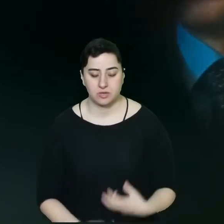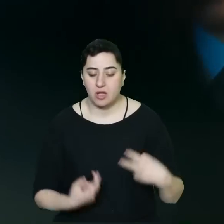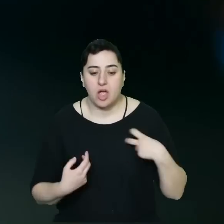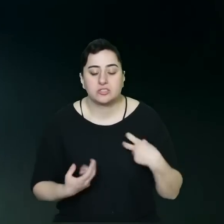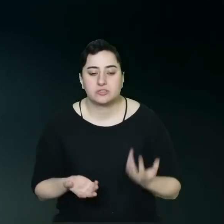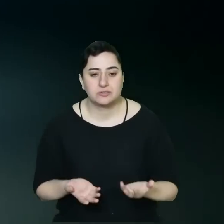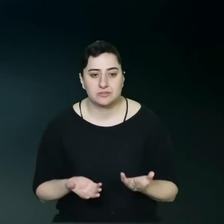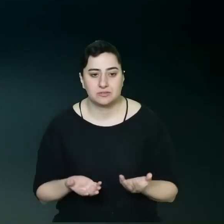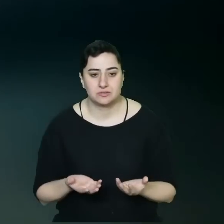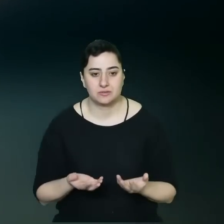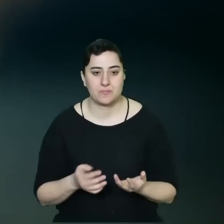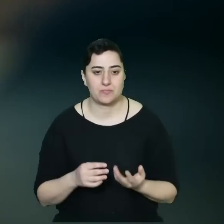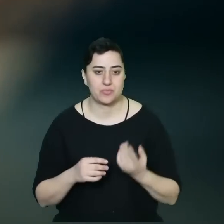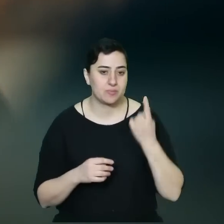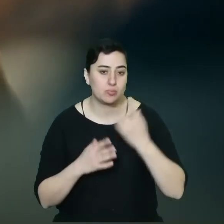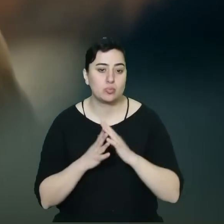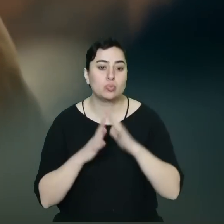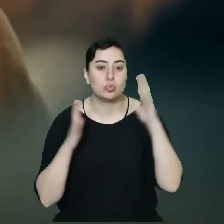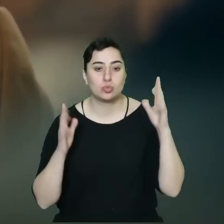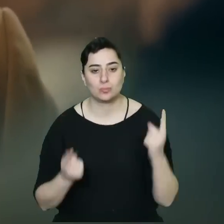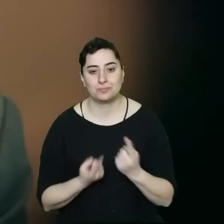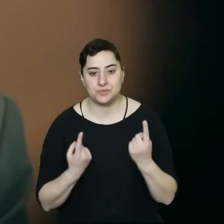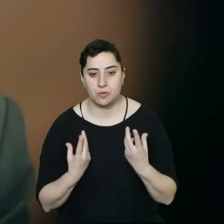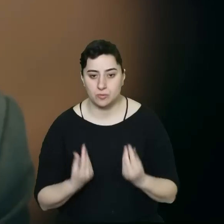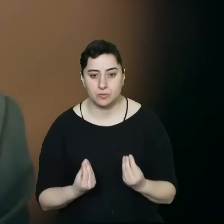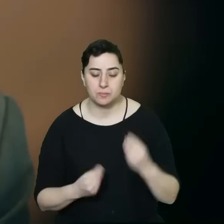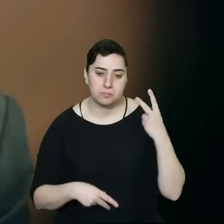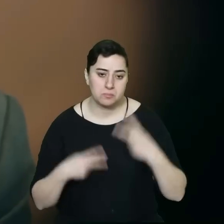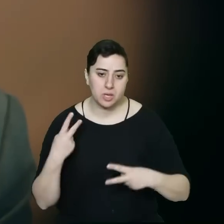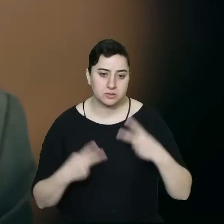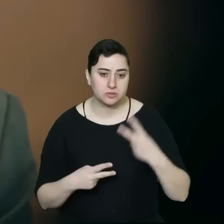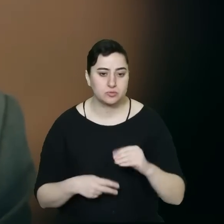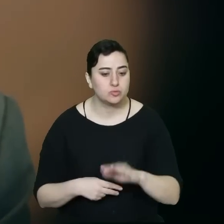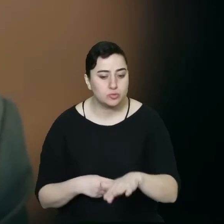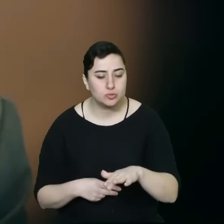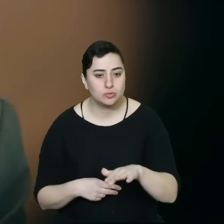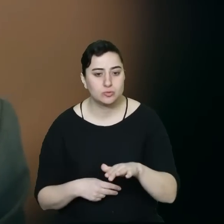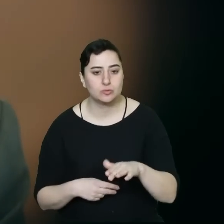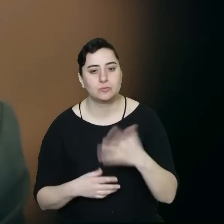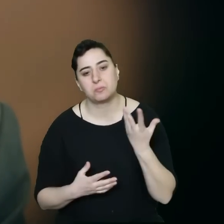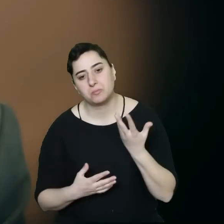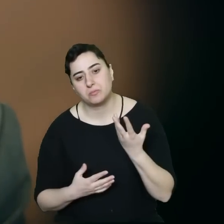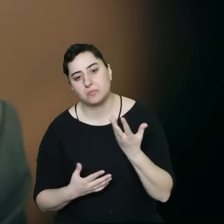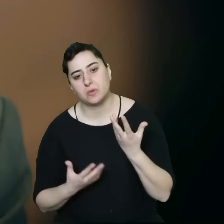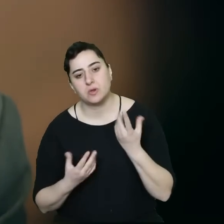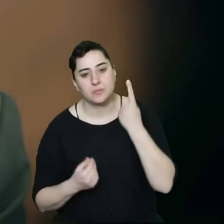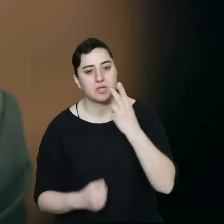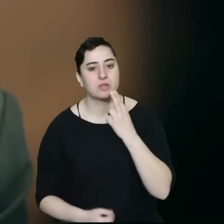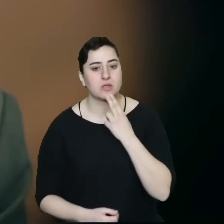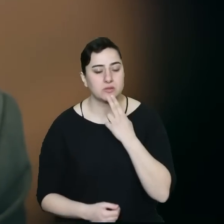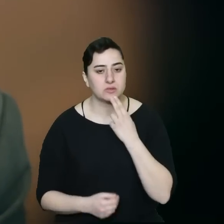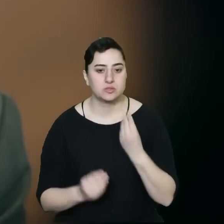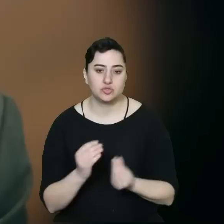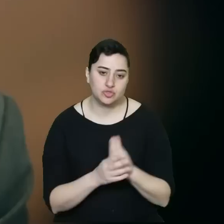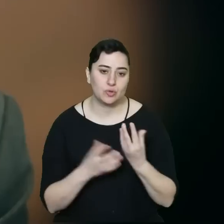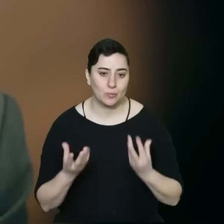Aşk ilahi bir şey tabii. Bazen bir çocuğun nazarında yahut bir kadında